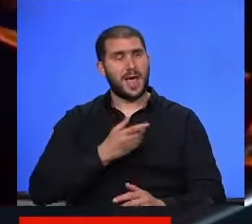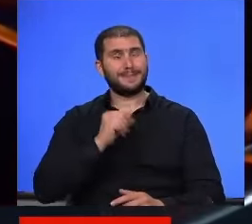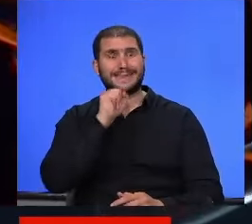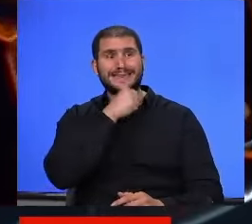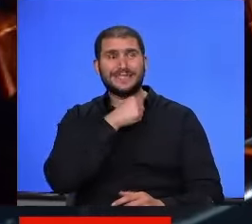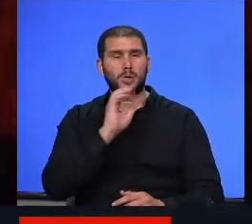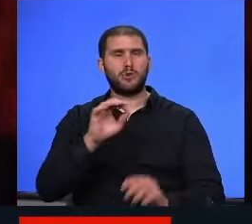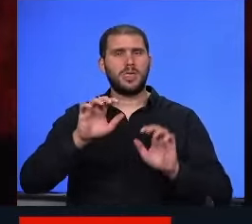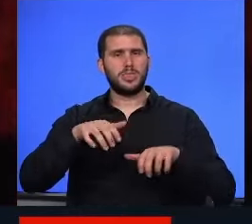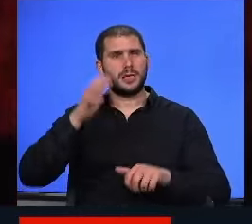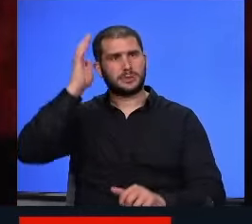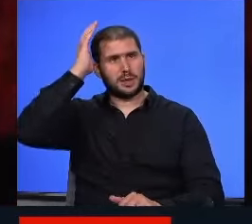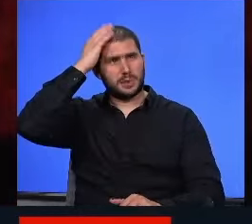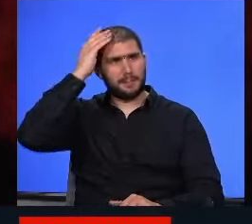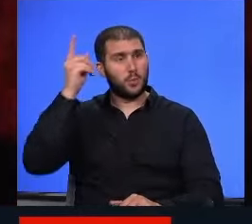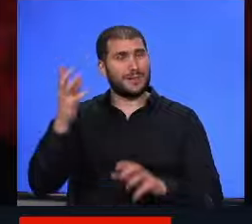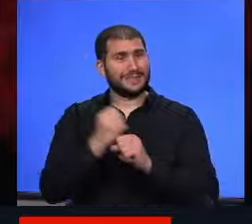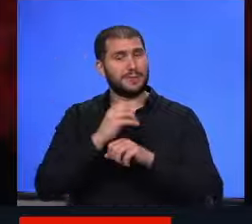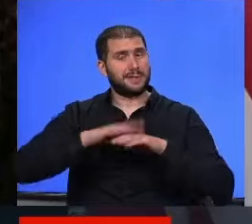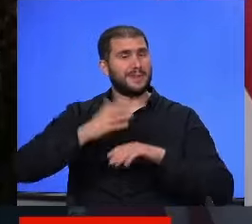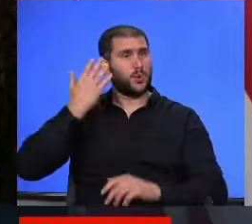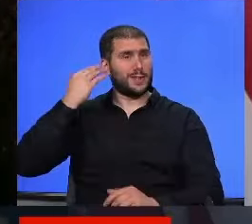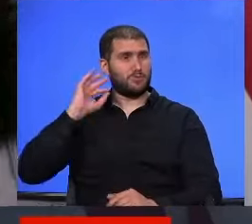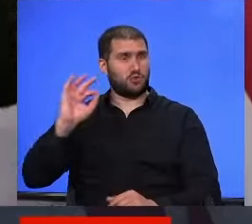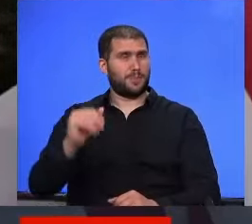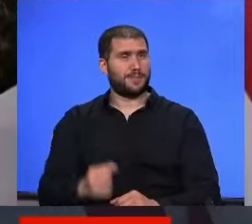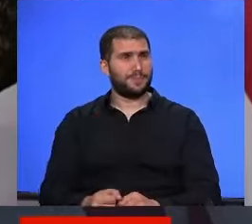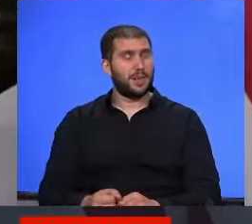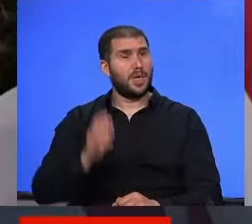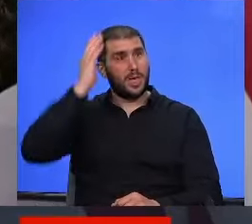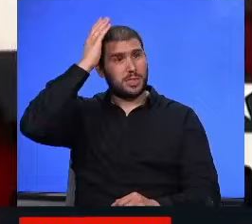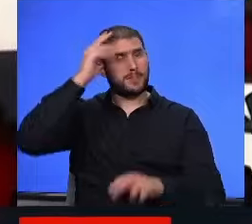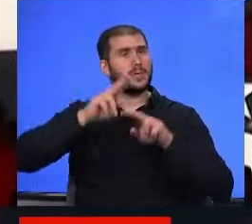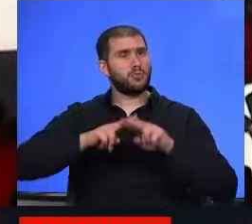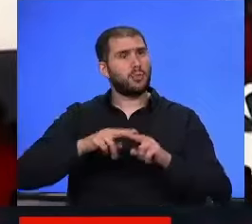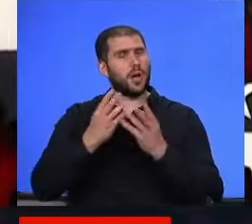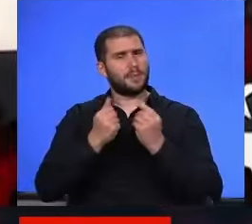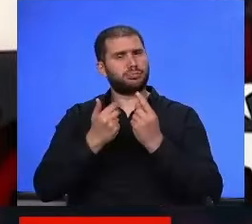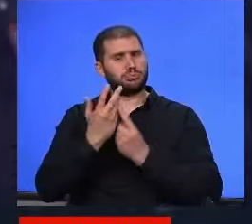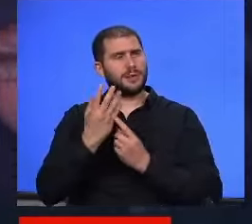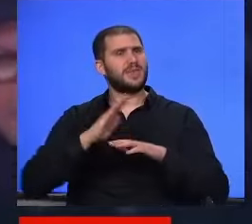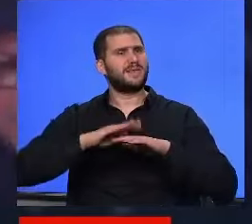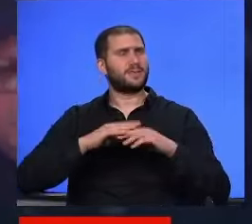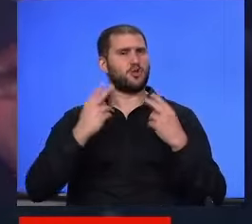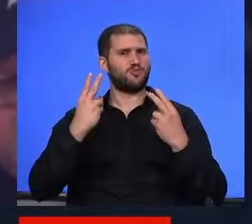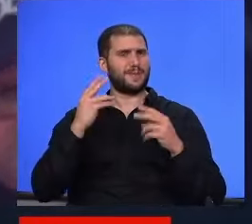Abraham Accords that he got passed in his first term. לדונלד טראמפ נותרו עוד לא מעט תפקידי מפתח